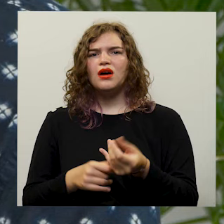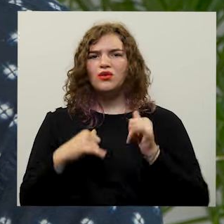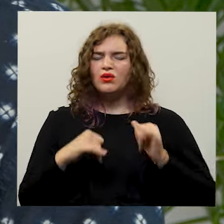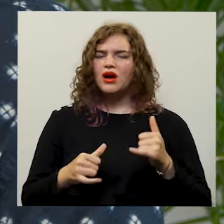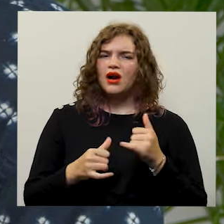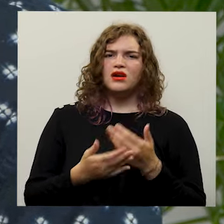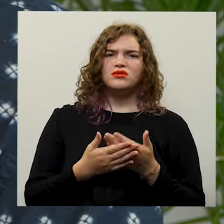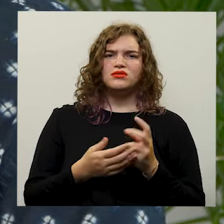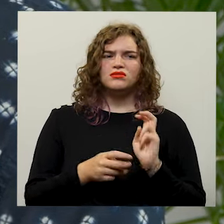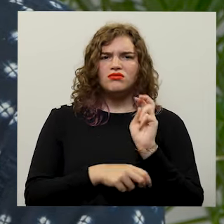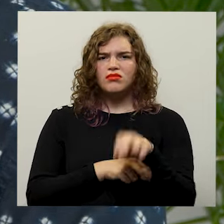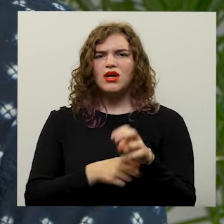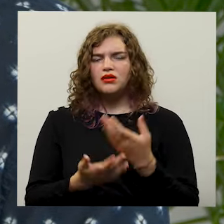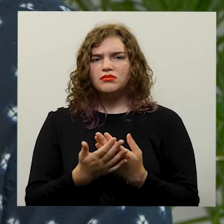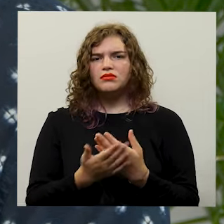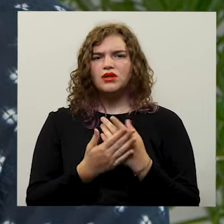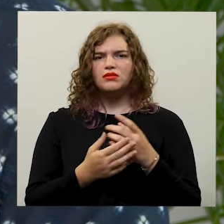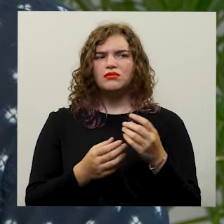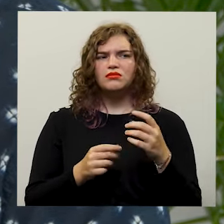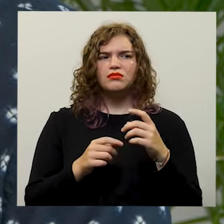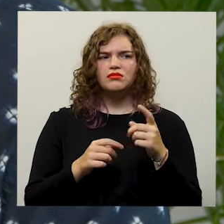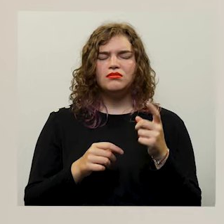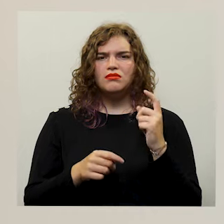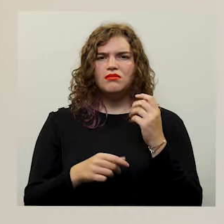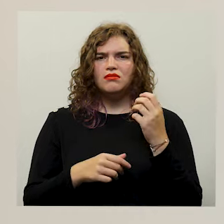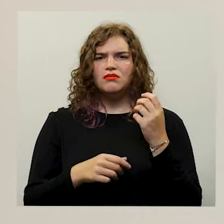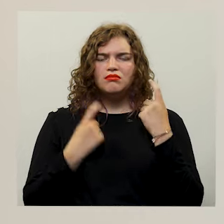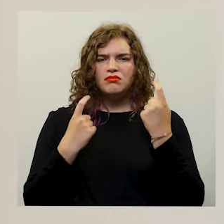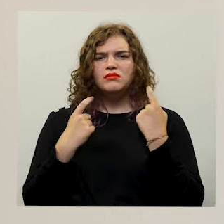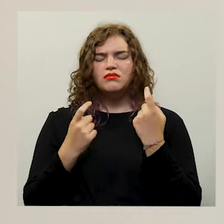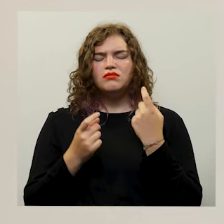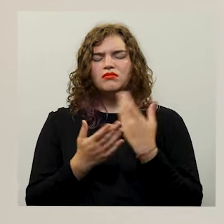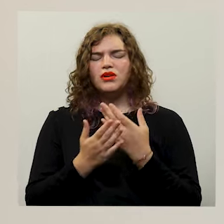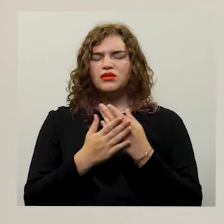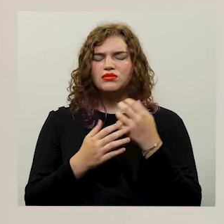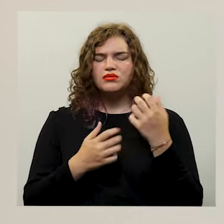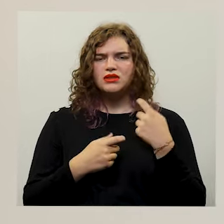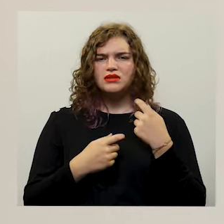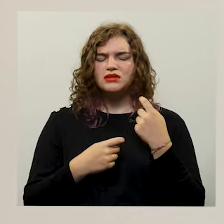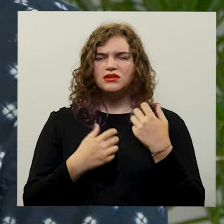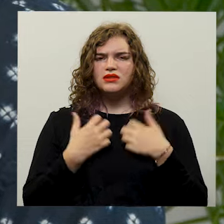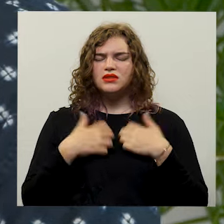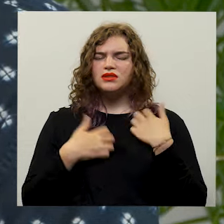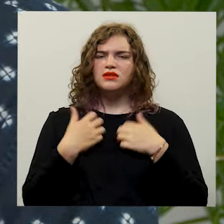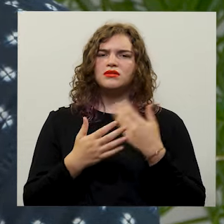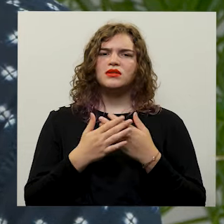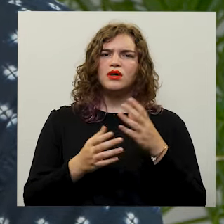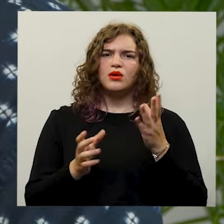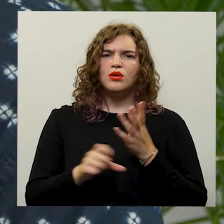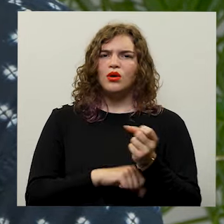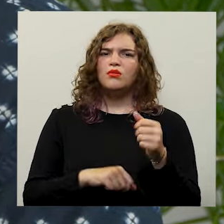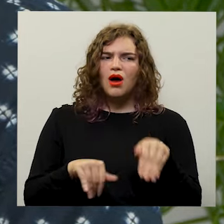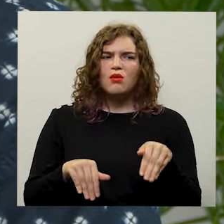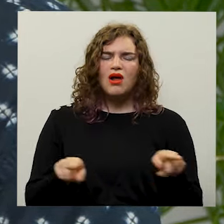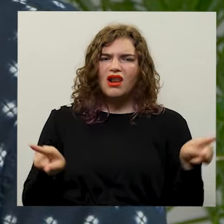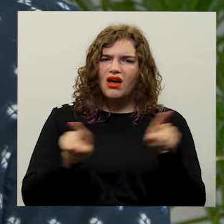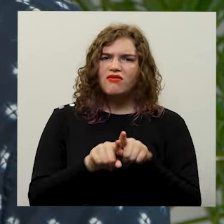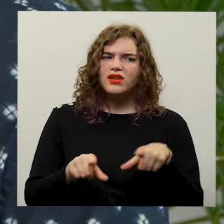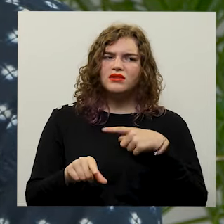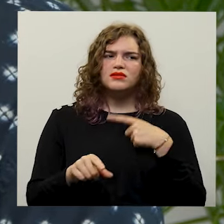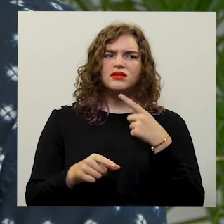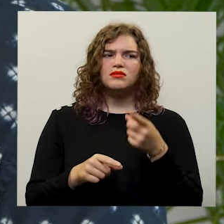asta, să meargă plin de nerv, să ucidă. Așa e, uite, și acum în ziua de azi, unde e